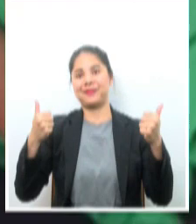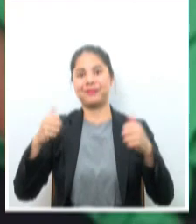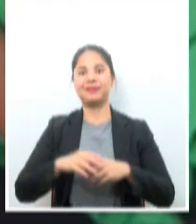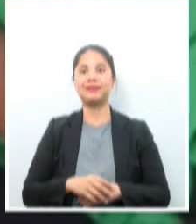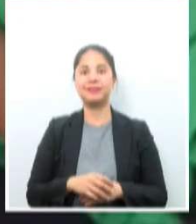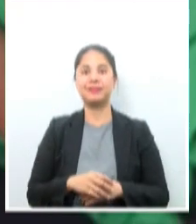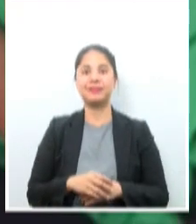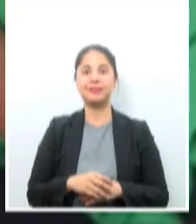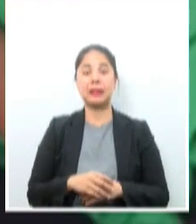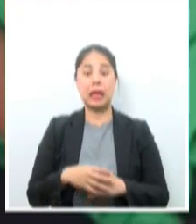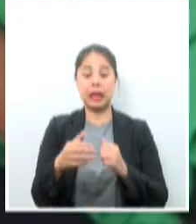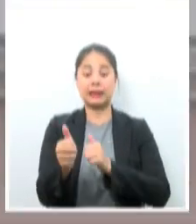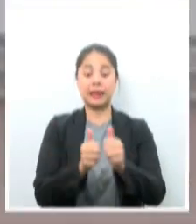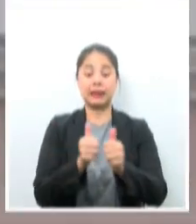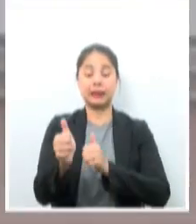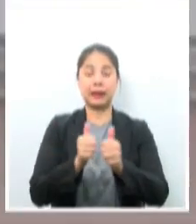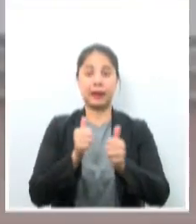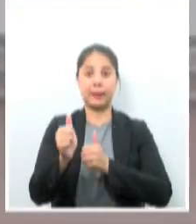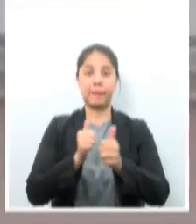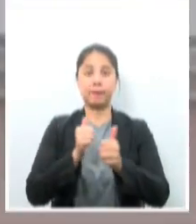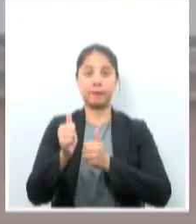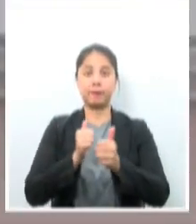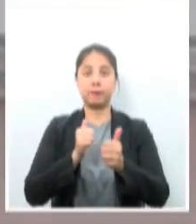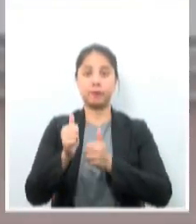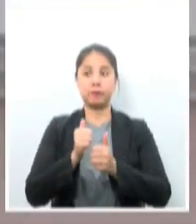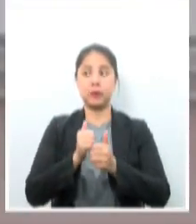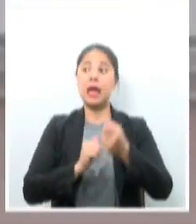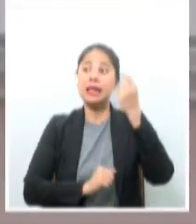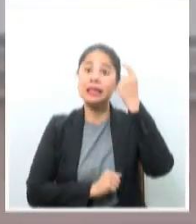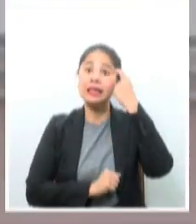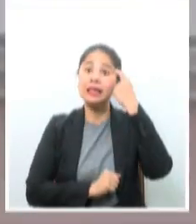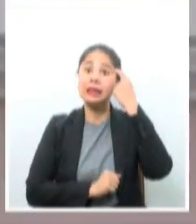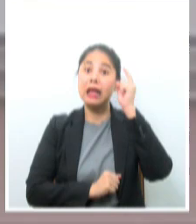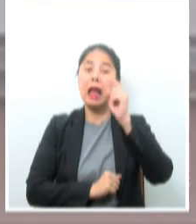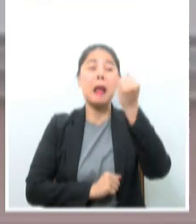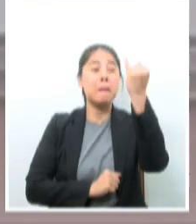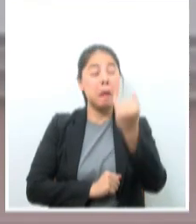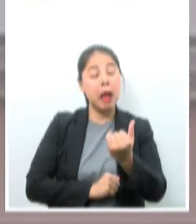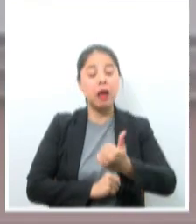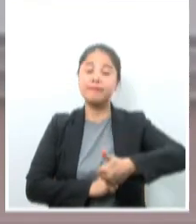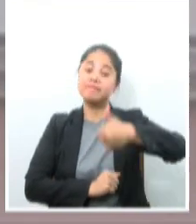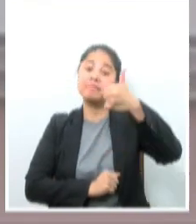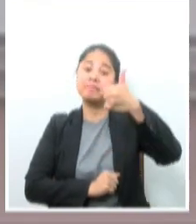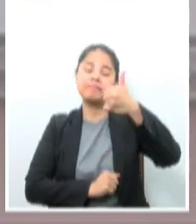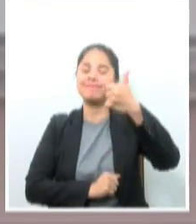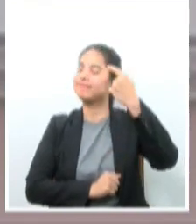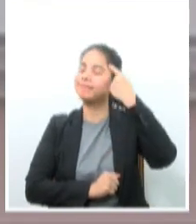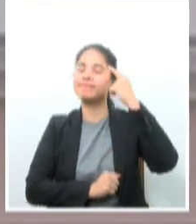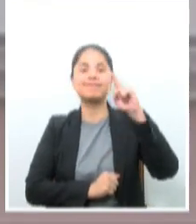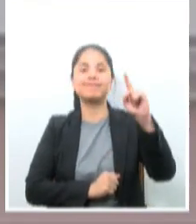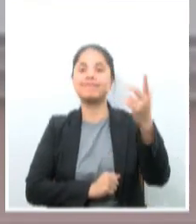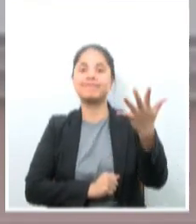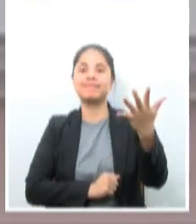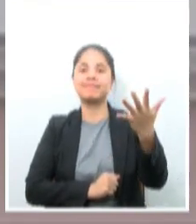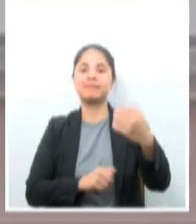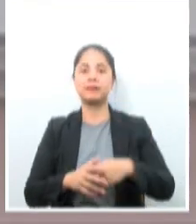เมื่อเข้าแข่งขันนะครับเราไม่ได้คำนึงถึงผลแพ้ผลชนะเลยนะครับเว